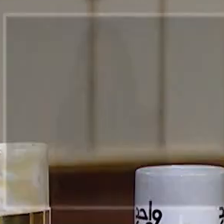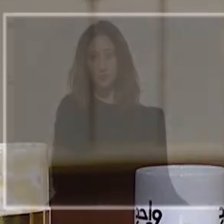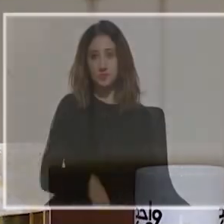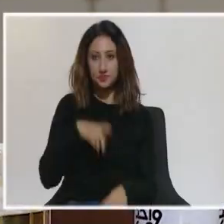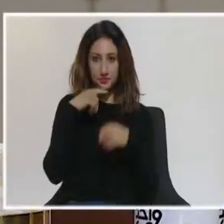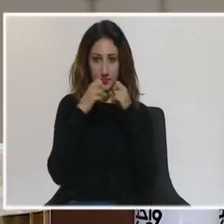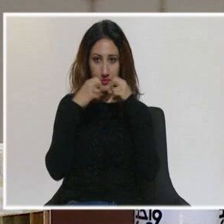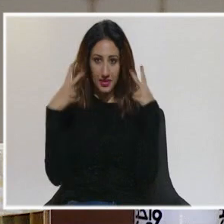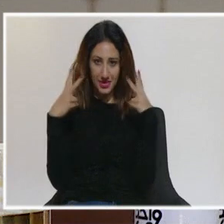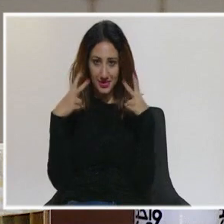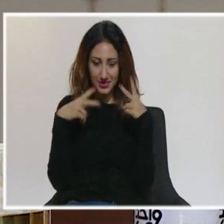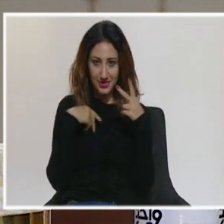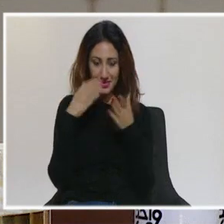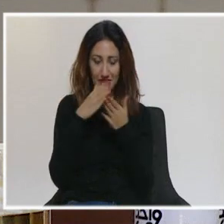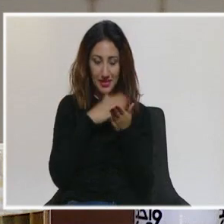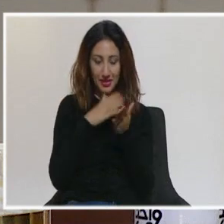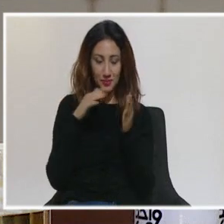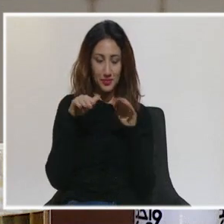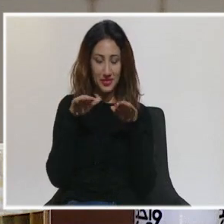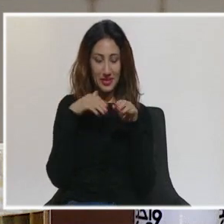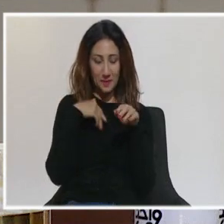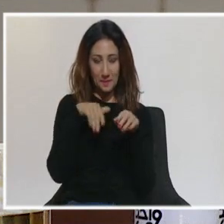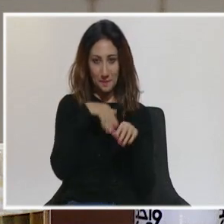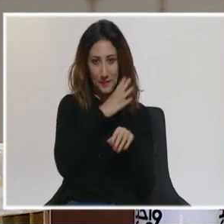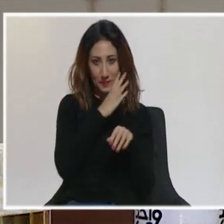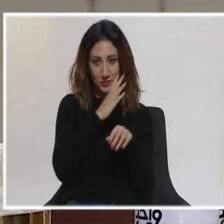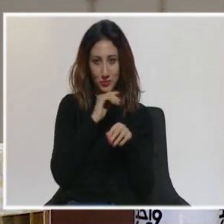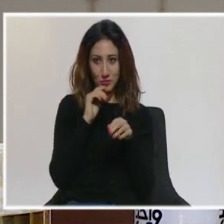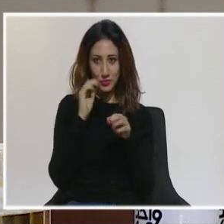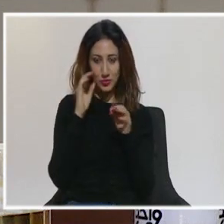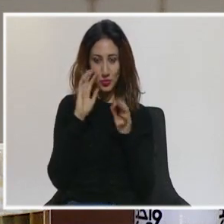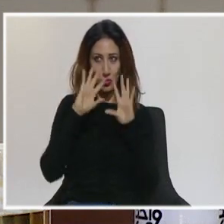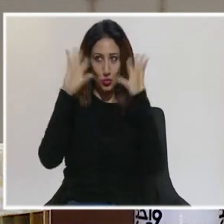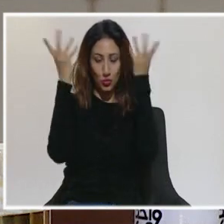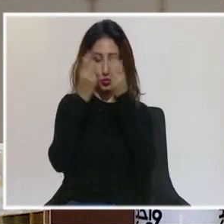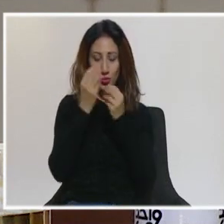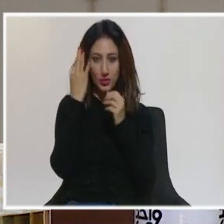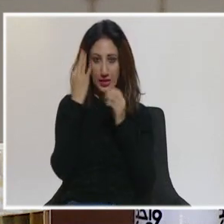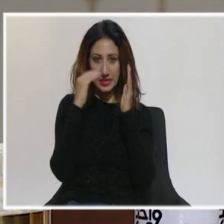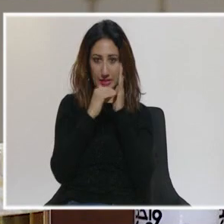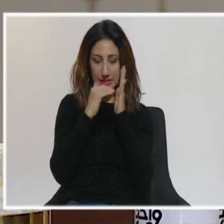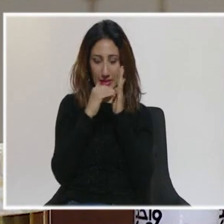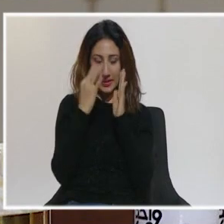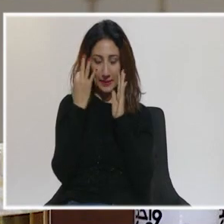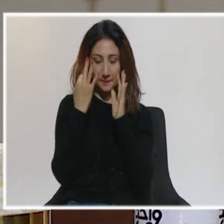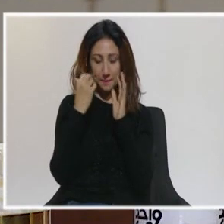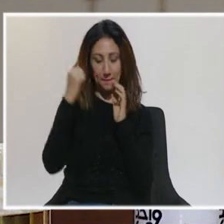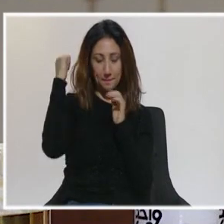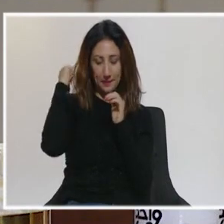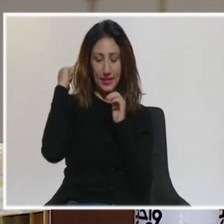حلقتنا خلصت. قبل ما اسيبكم عاوز اقول لكم ان الدنيا ثلاث ايام. الامس